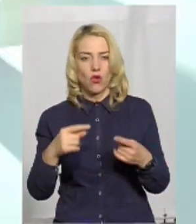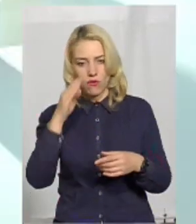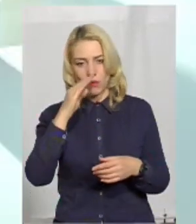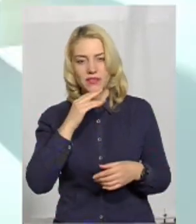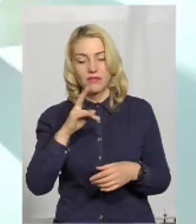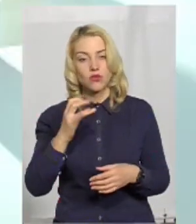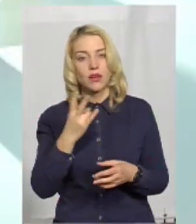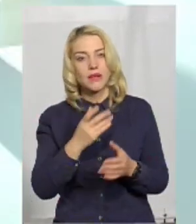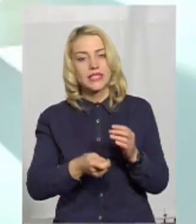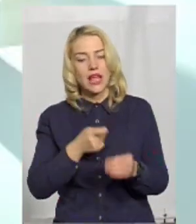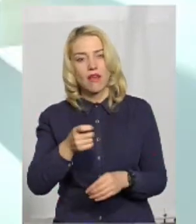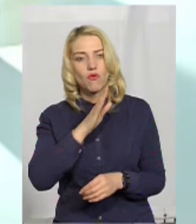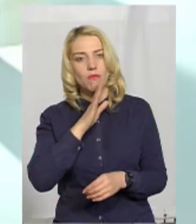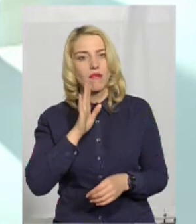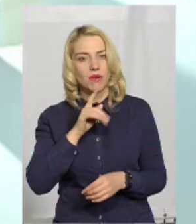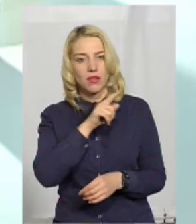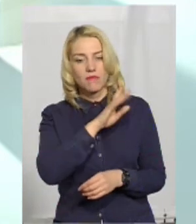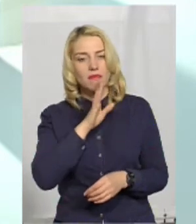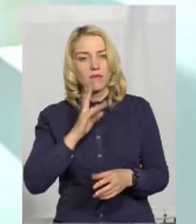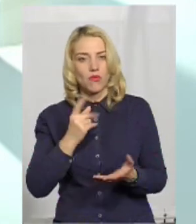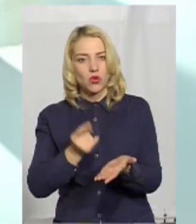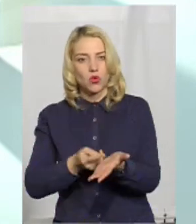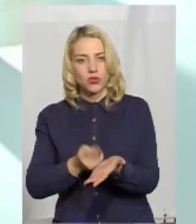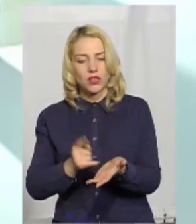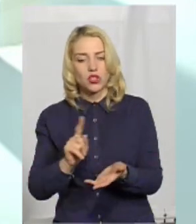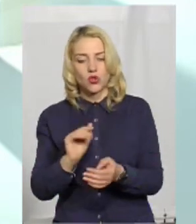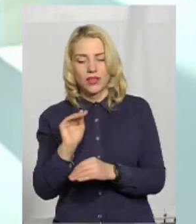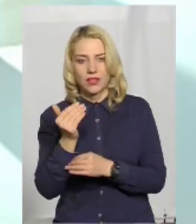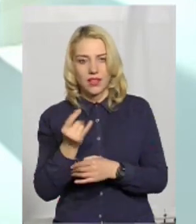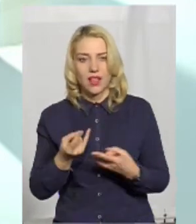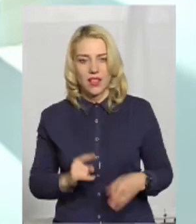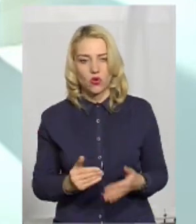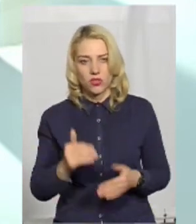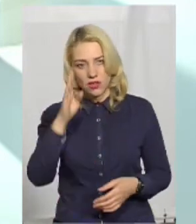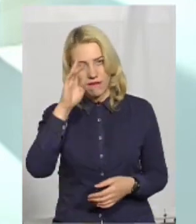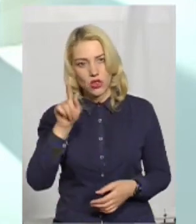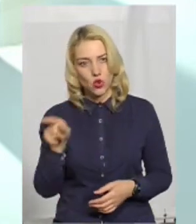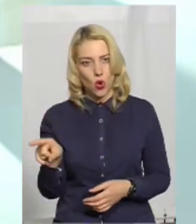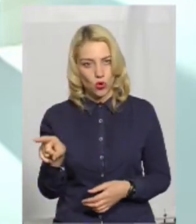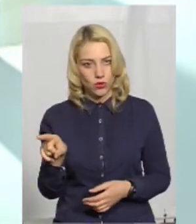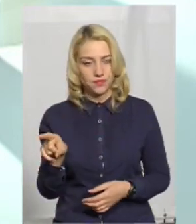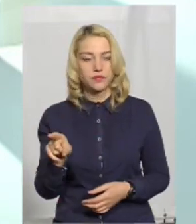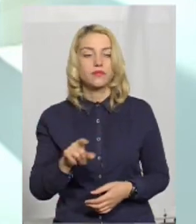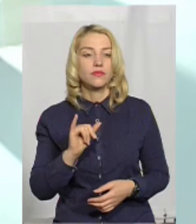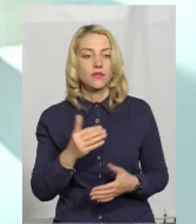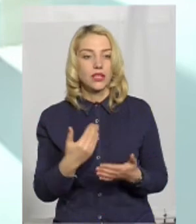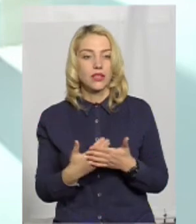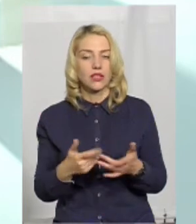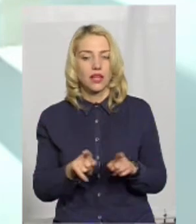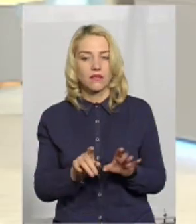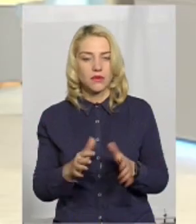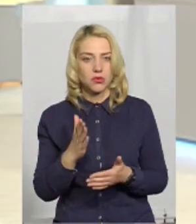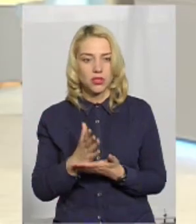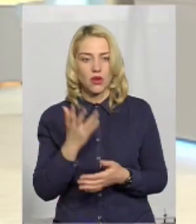вона підтверджує той факт, що ця дитина народжена від нього. ЗАГС реєструє дитину. До прикладу, є випадки,